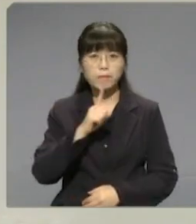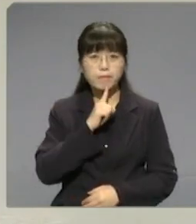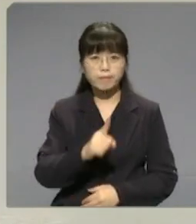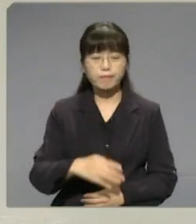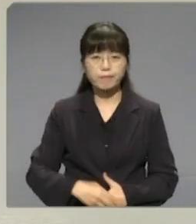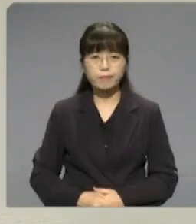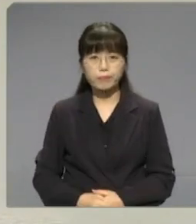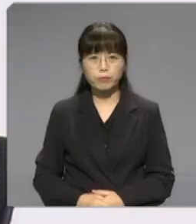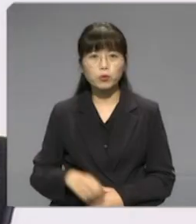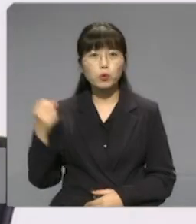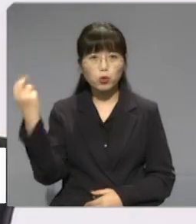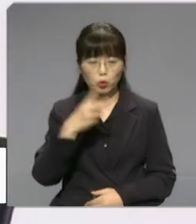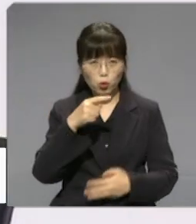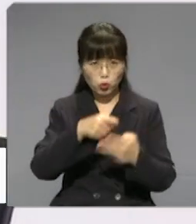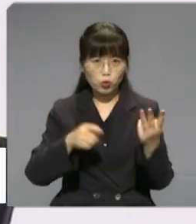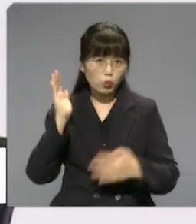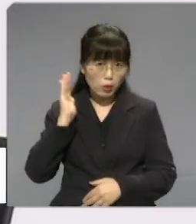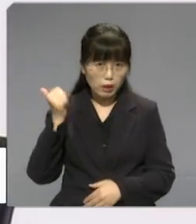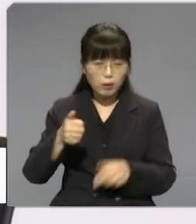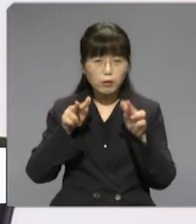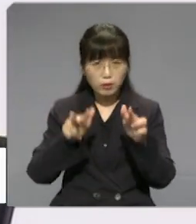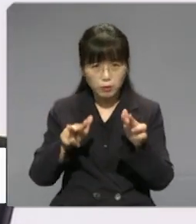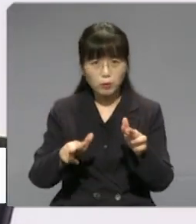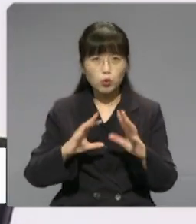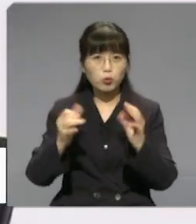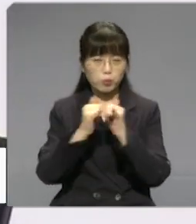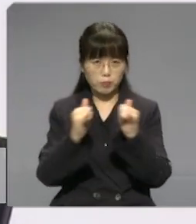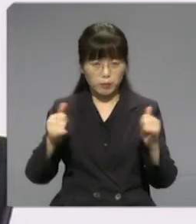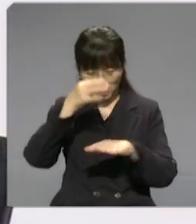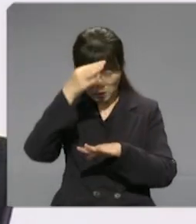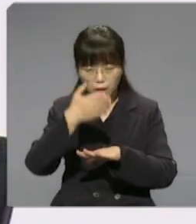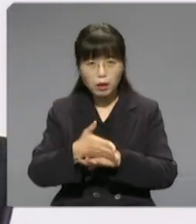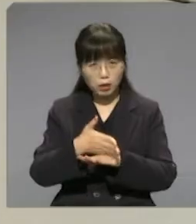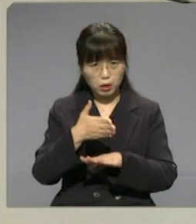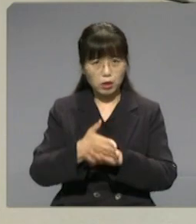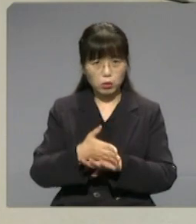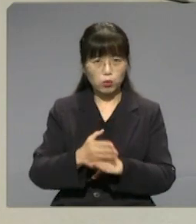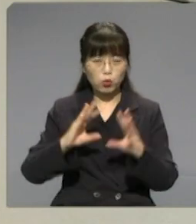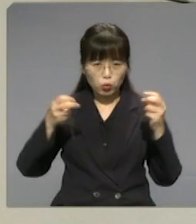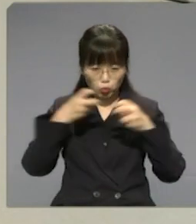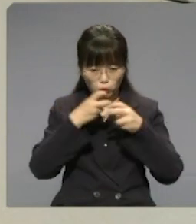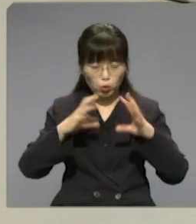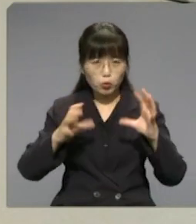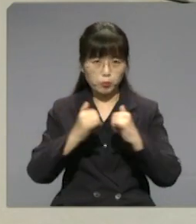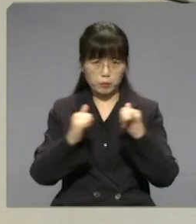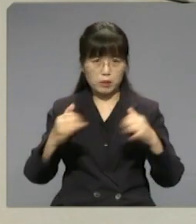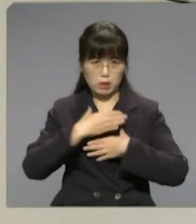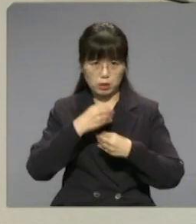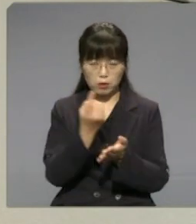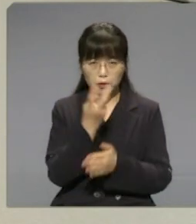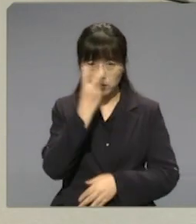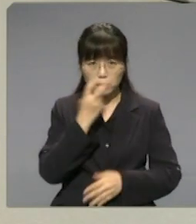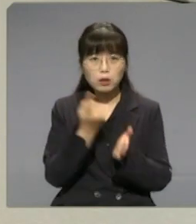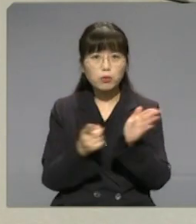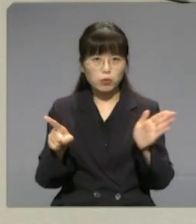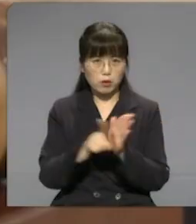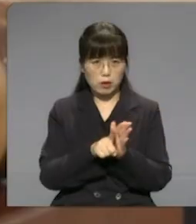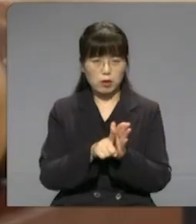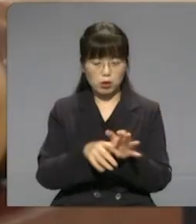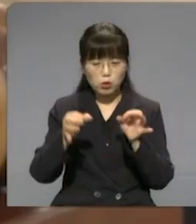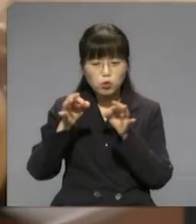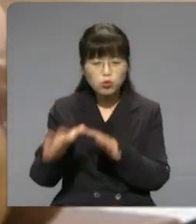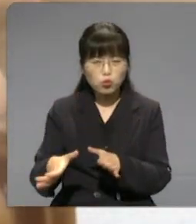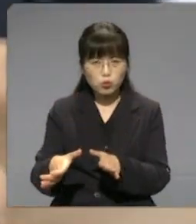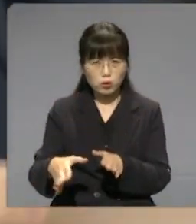직격했습니다. 이어 윤 대통령은 지금이라도 국민에게 사죄하고 국토와 국민 안전을 지키기 위해 당당히 투기